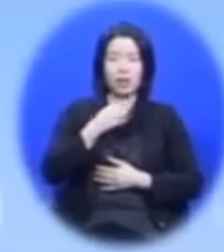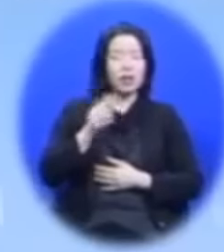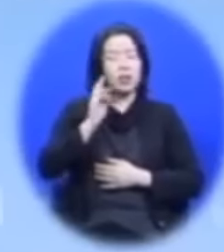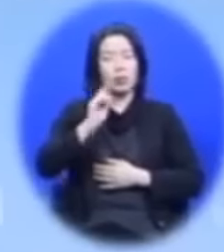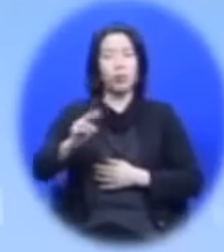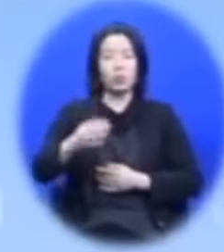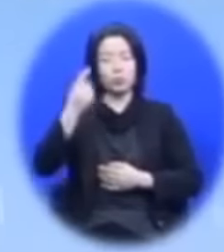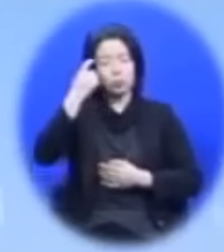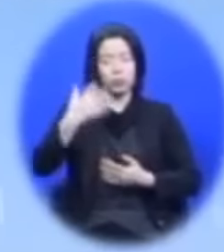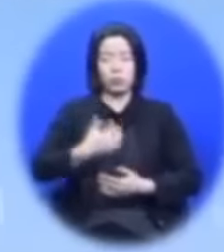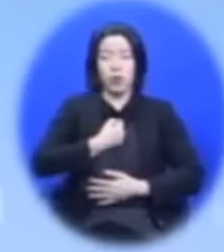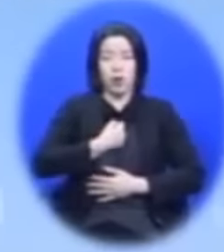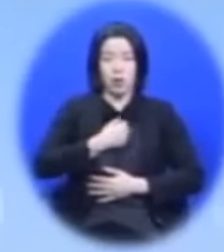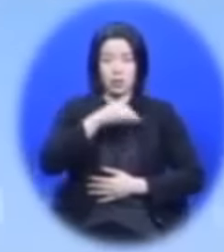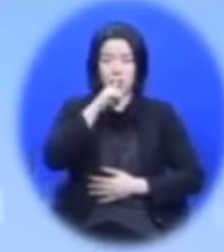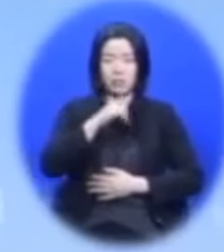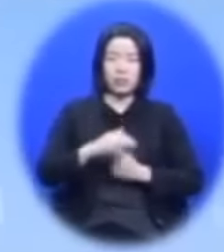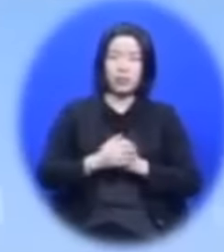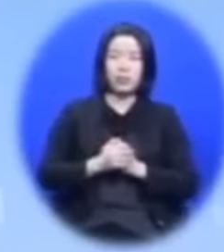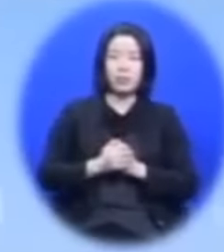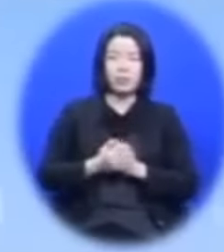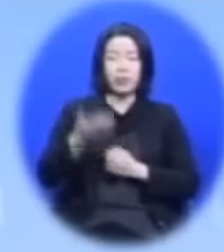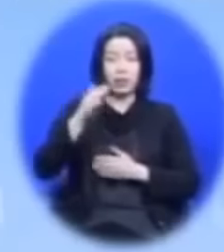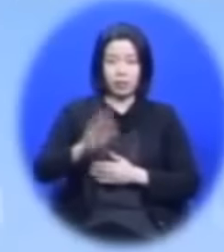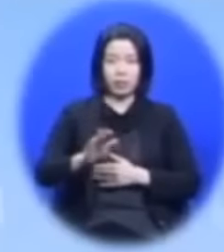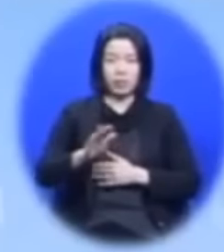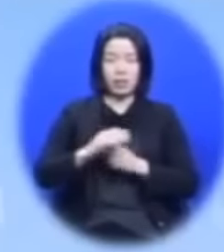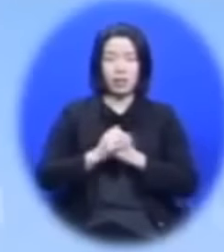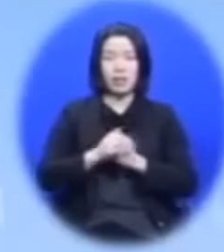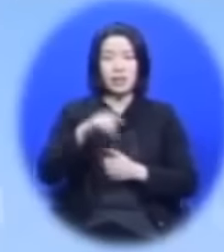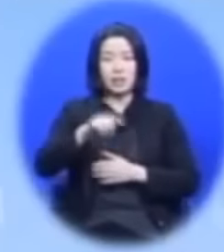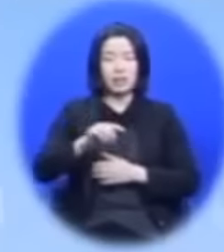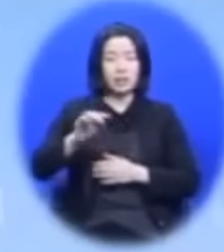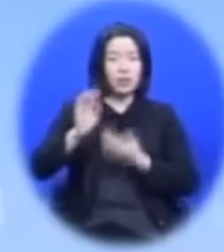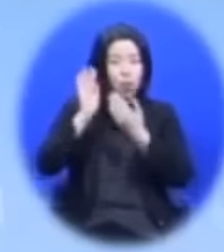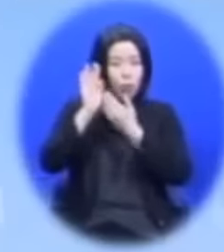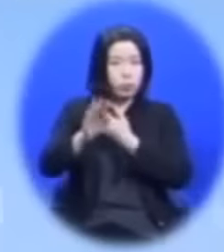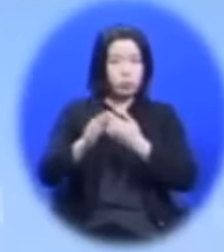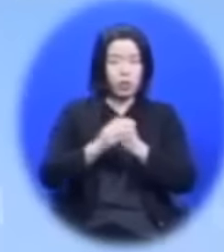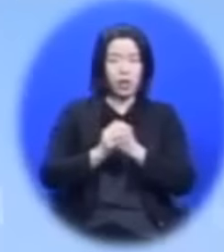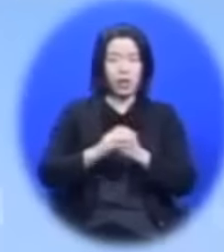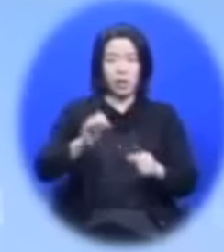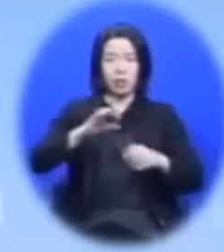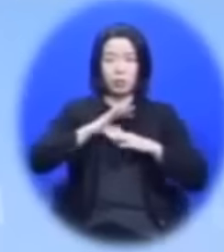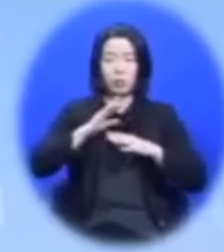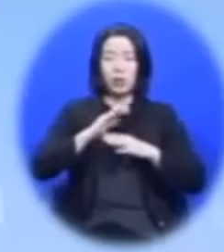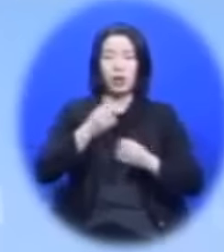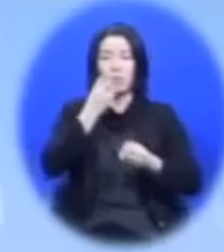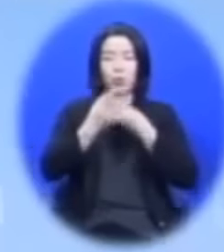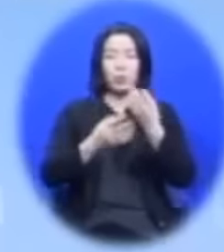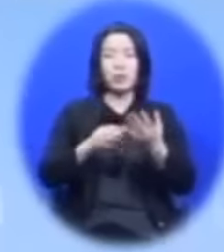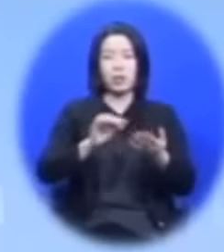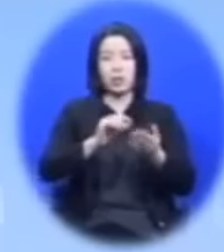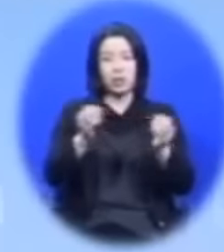너무 충격을 받았다는 거예요. 그런데 그 뒤에 놀라운 고백이